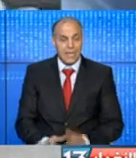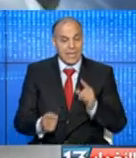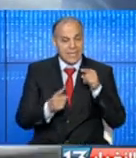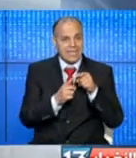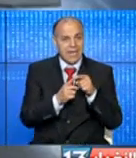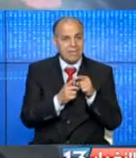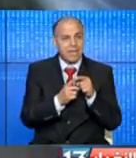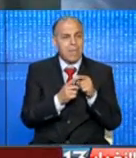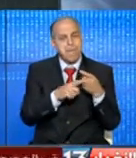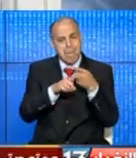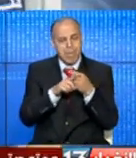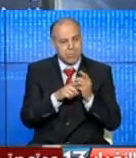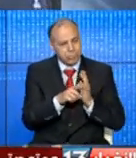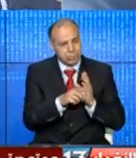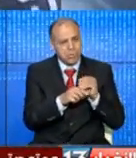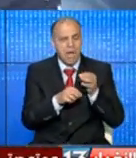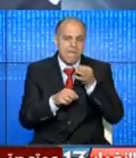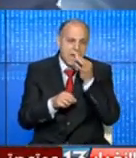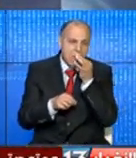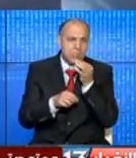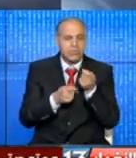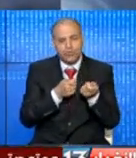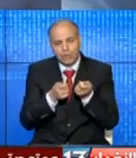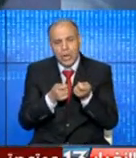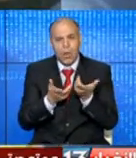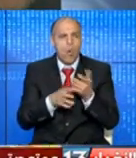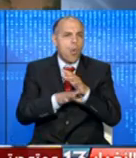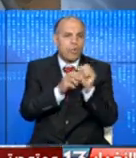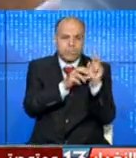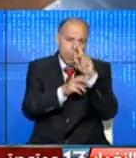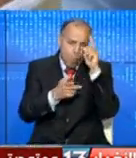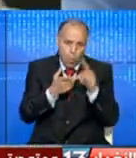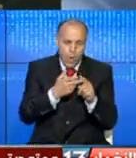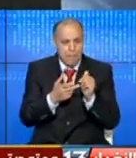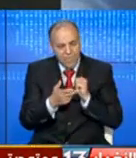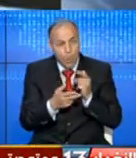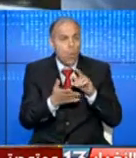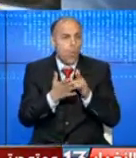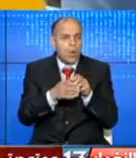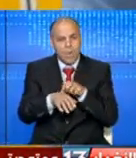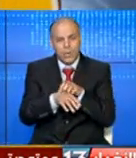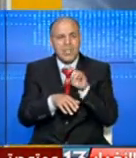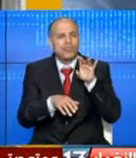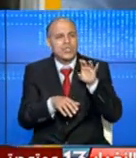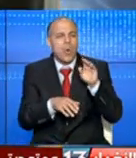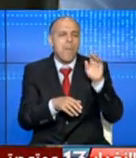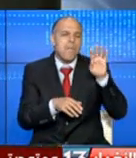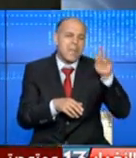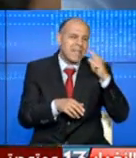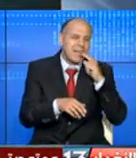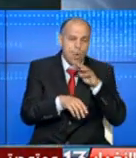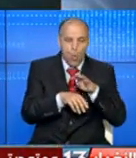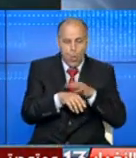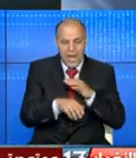استهدفت هذه الحملة المشتركة المقاهي والفضاءات التجارية ووسائل النقل العمومي والخاص معتمديتي جديدة والبطان من